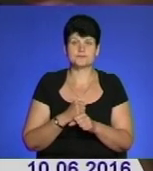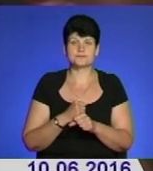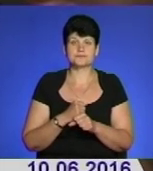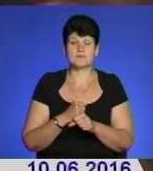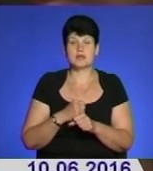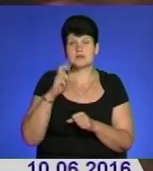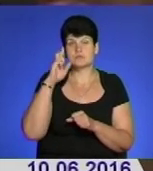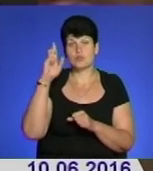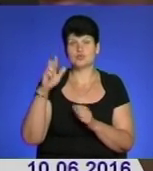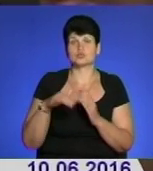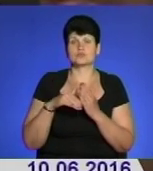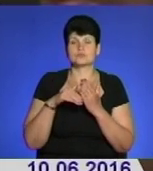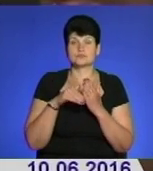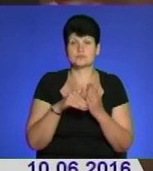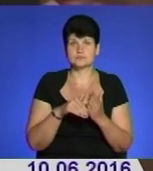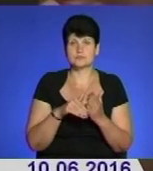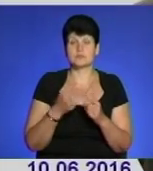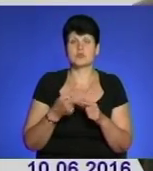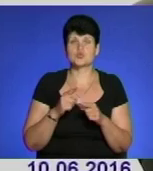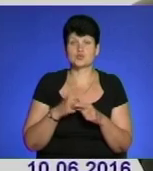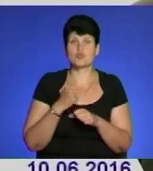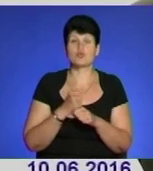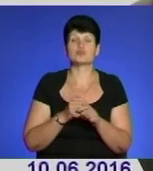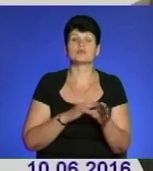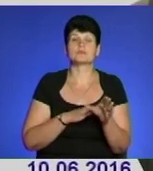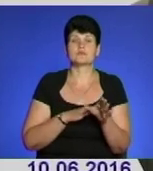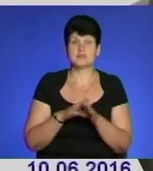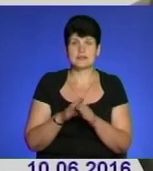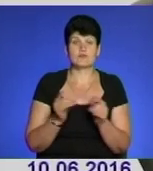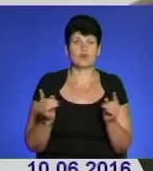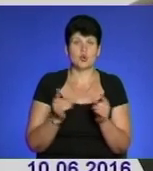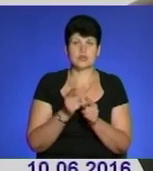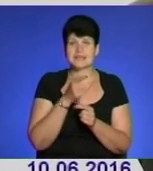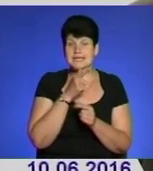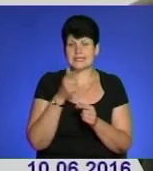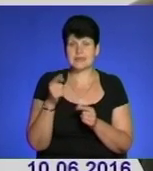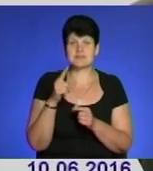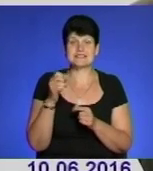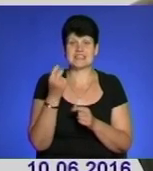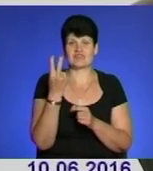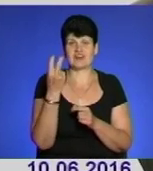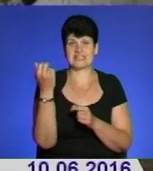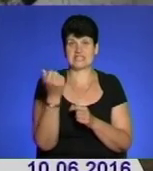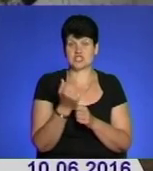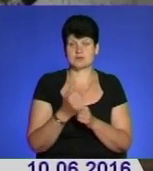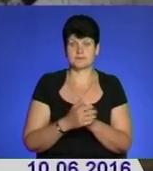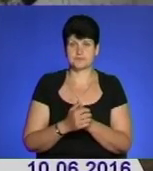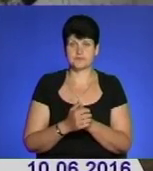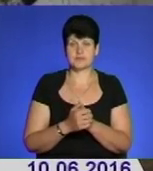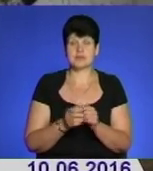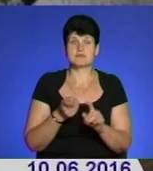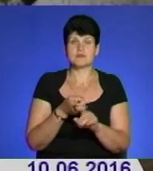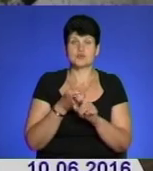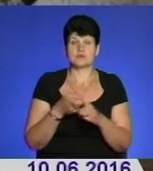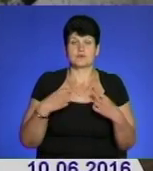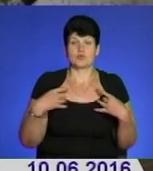з Божою поміччю ми цю роботу зробили в найкоротші терміни, буквально за 2 тижні. З нагоди урочистої